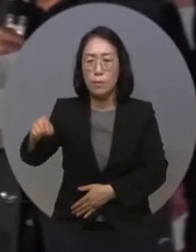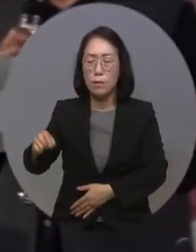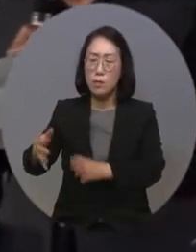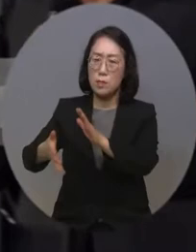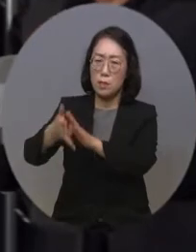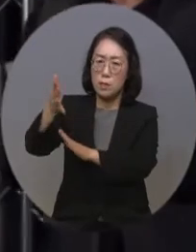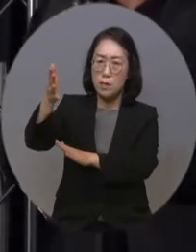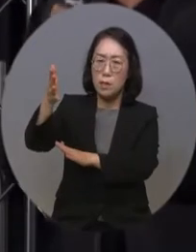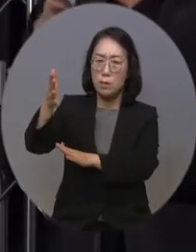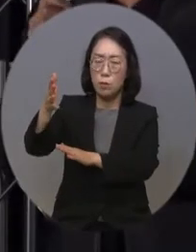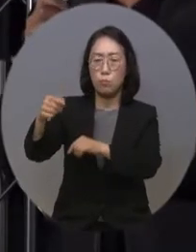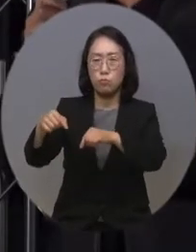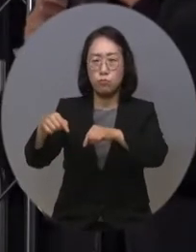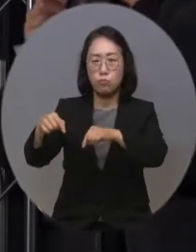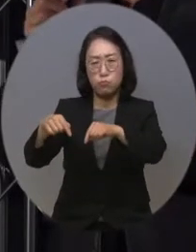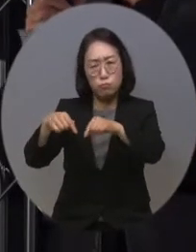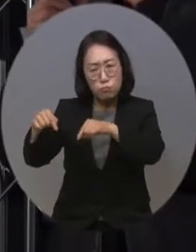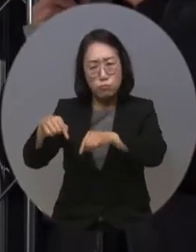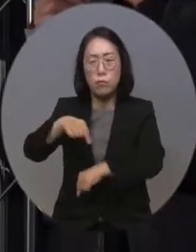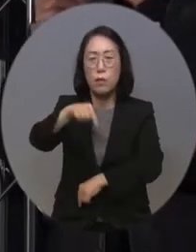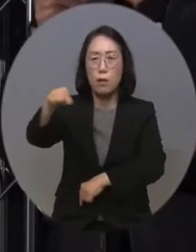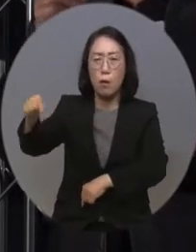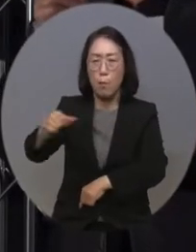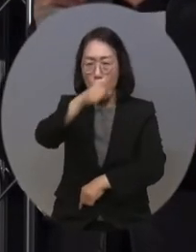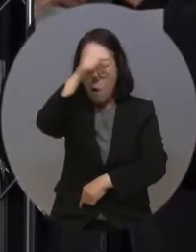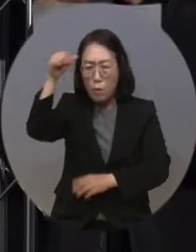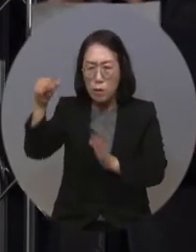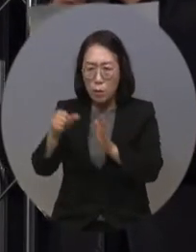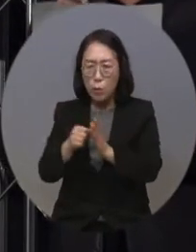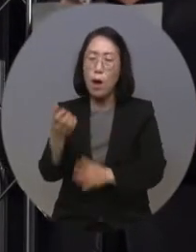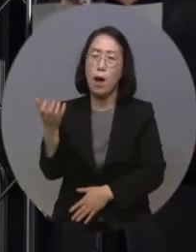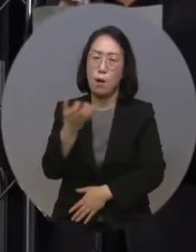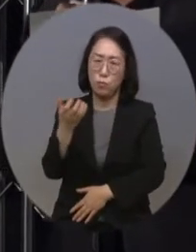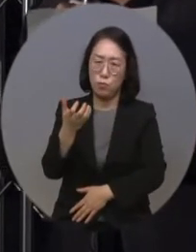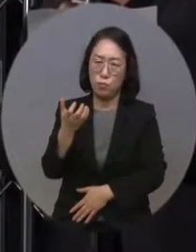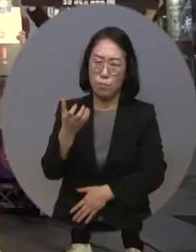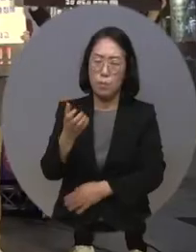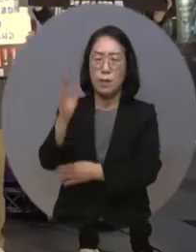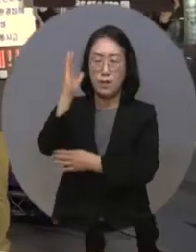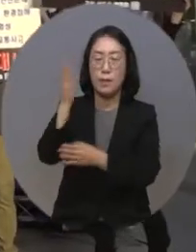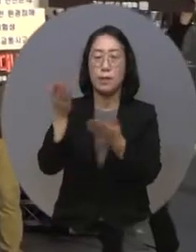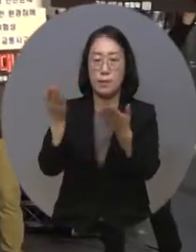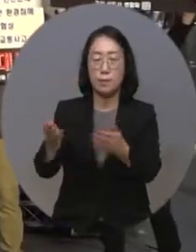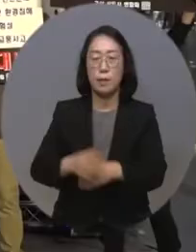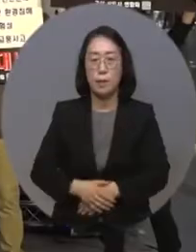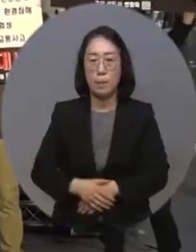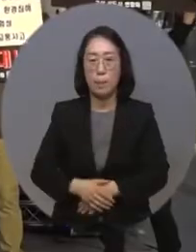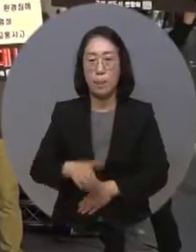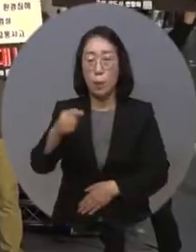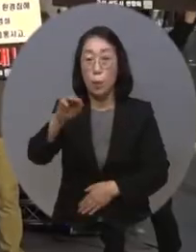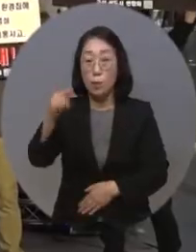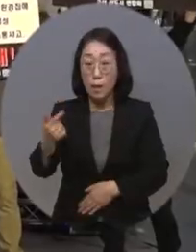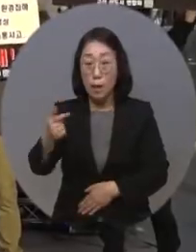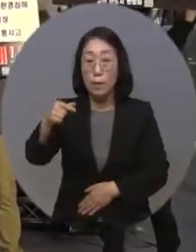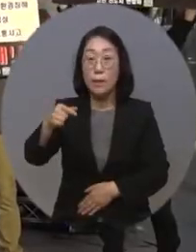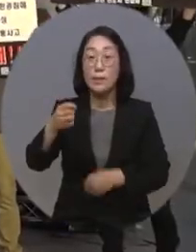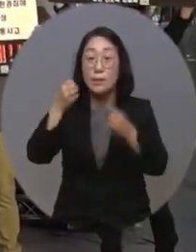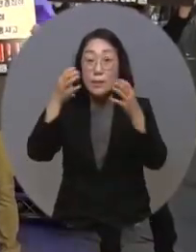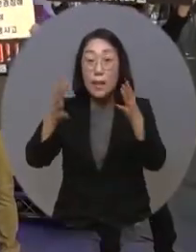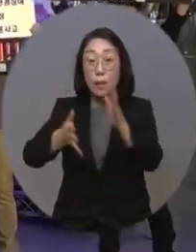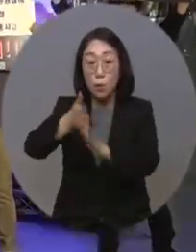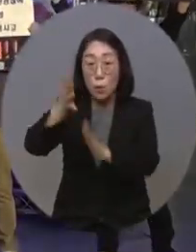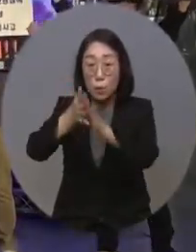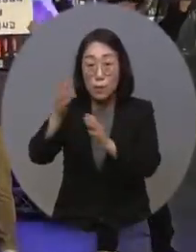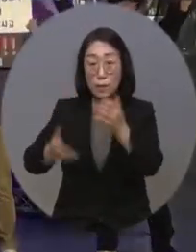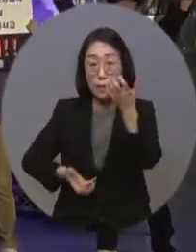추진하는 사업이 평생의 아픔임을 호소하며 한 목소리를 냈습니다. 고산 신도시 입주민들은